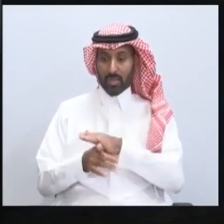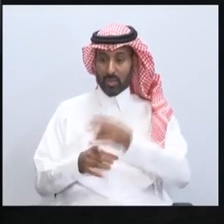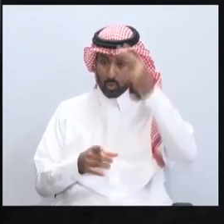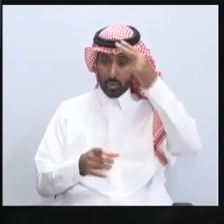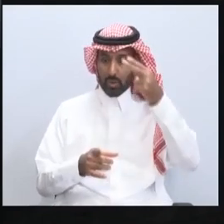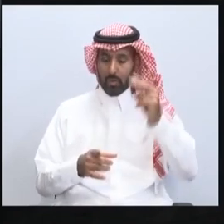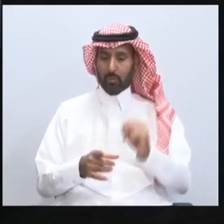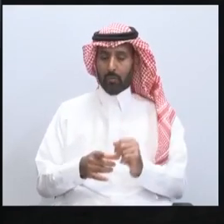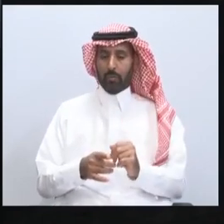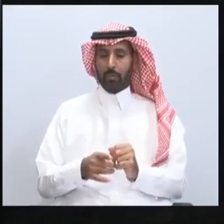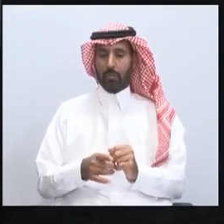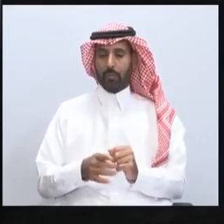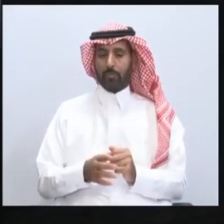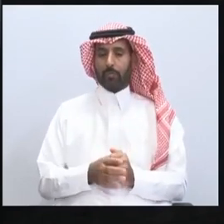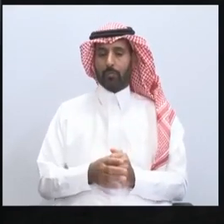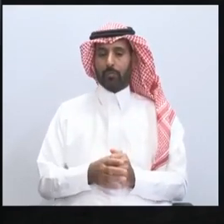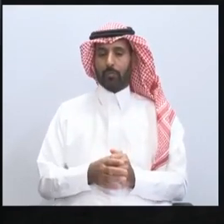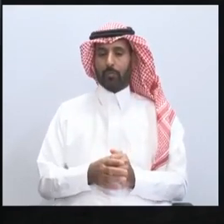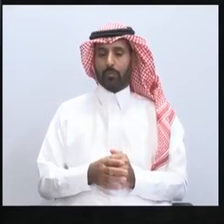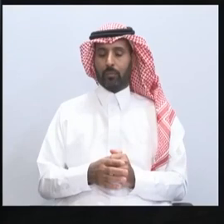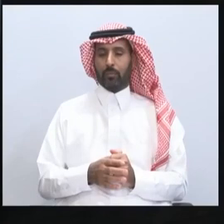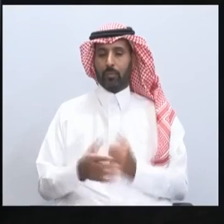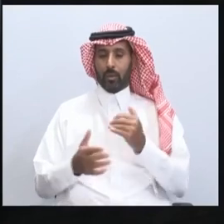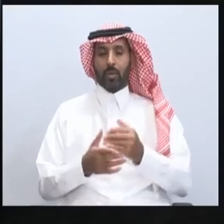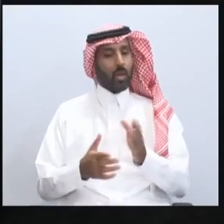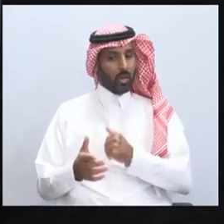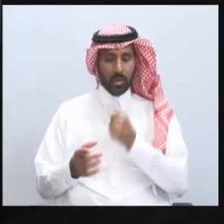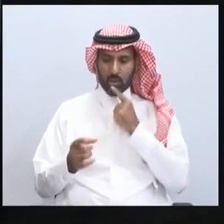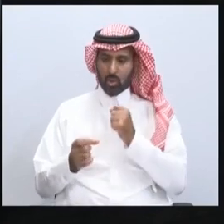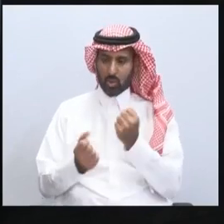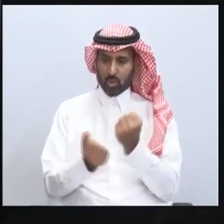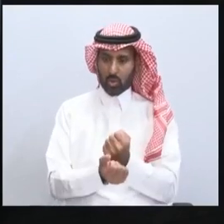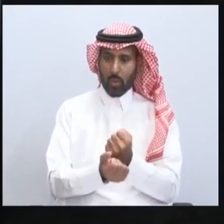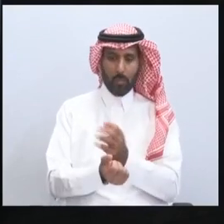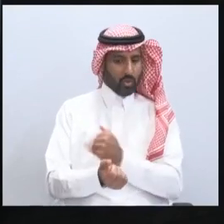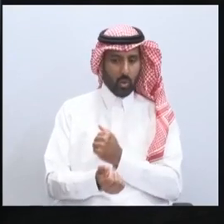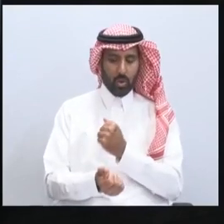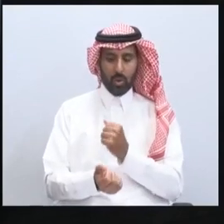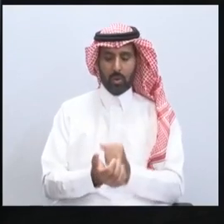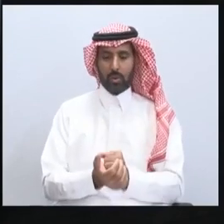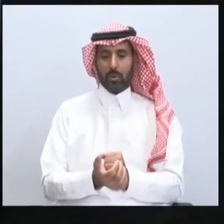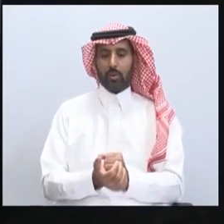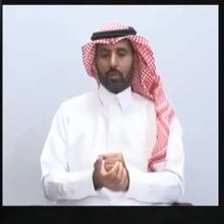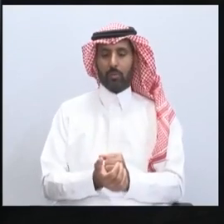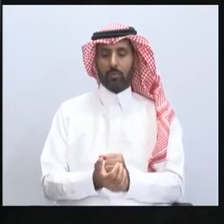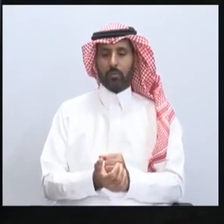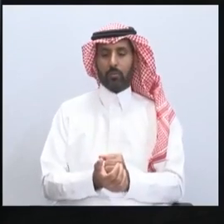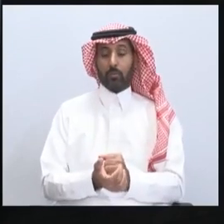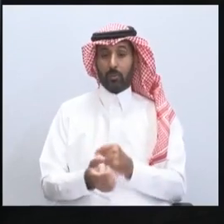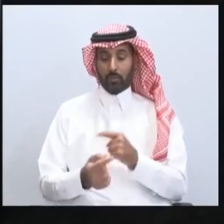تعرف وتعي ان السعوديين لن يستسلموا لهم بهذه السهوله